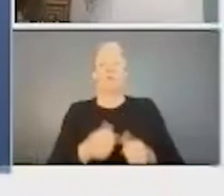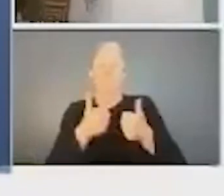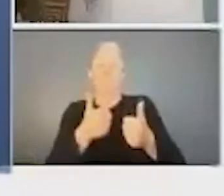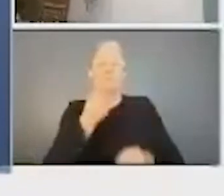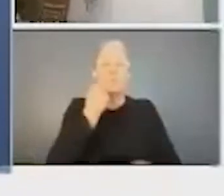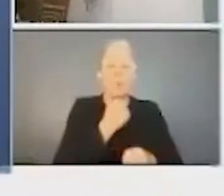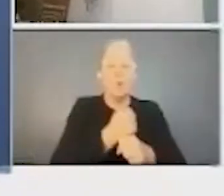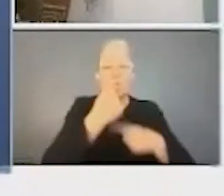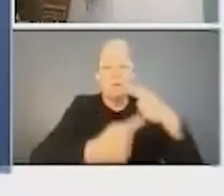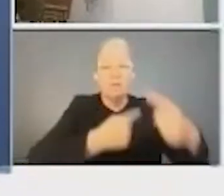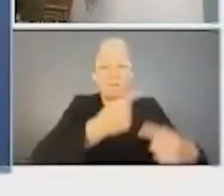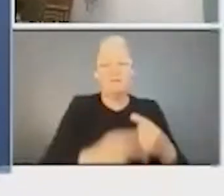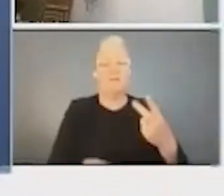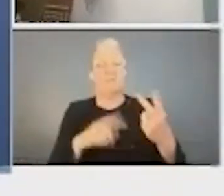وجود